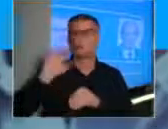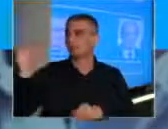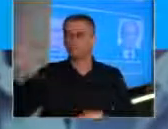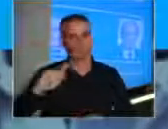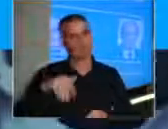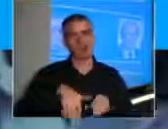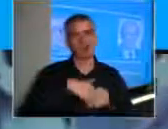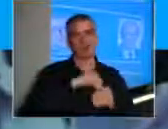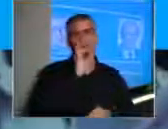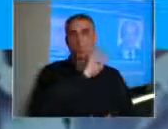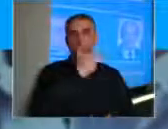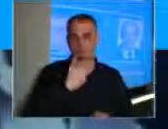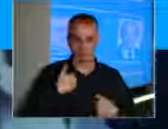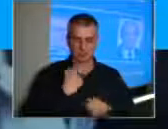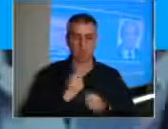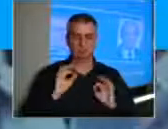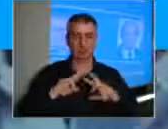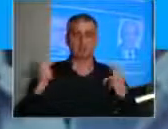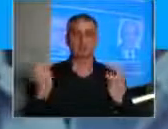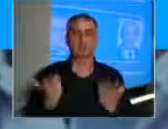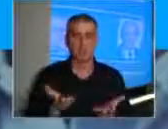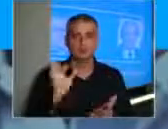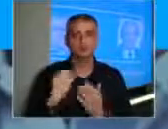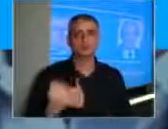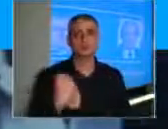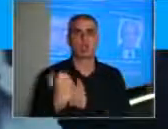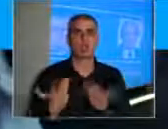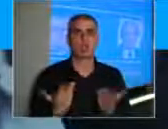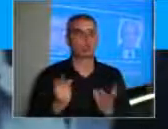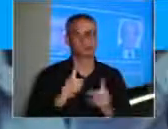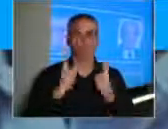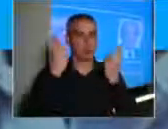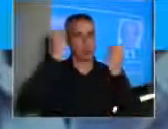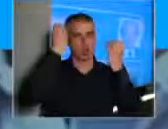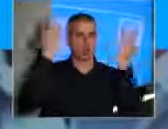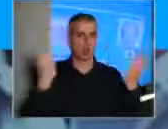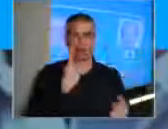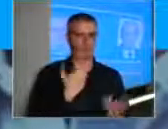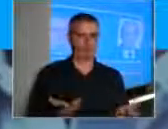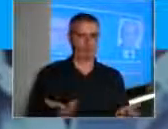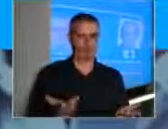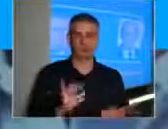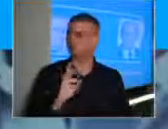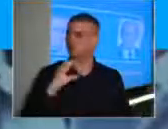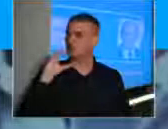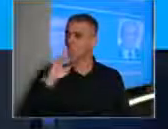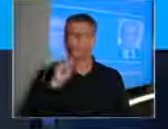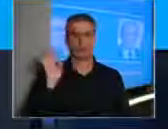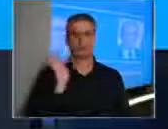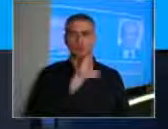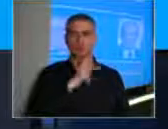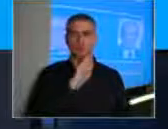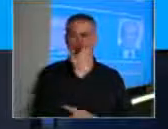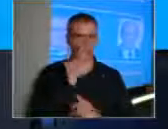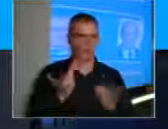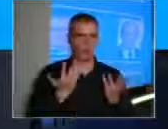עובד שכיר אצל גנץ, אני בא להיות עובד של הציבור, בשביל זה צריך מנדטים. זה לא קורה לעצמו. אבל מה העניין של כחלון מול גנץ? למה יש